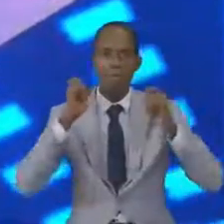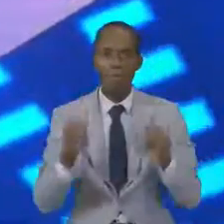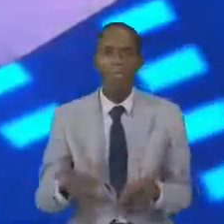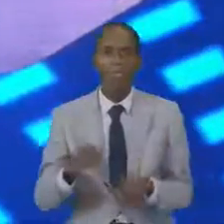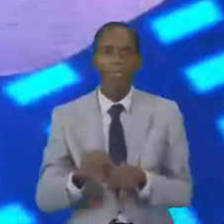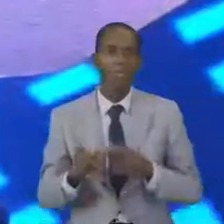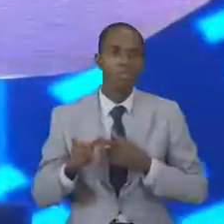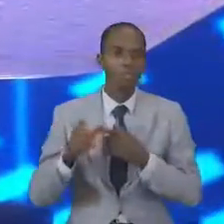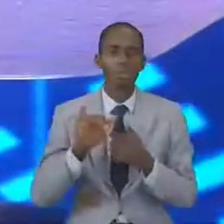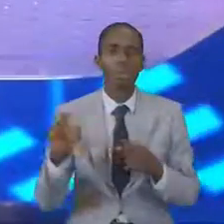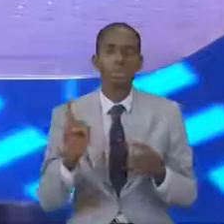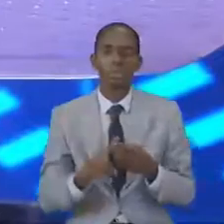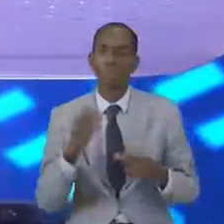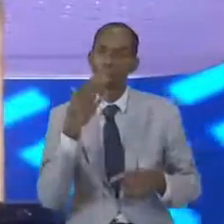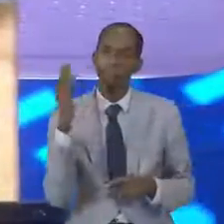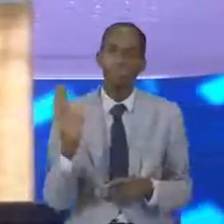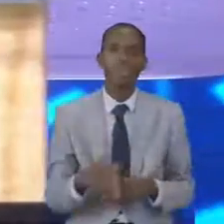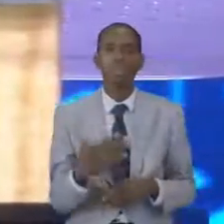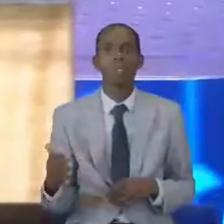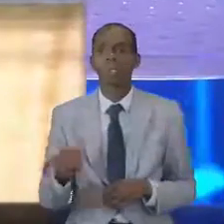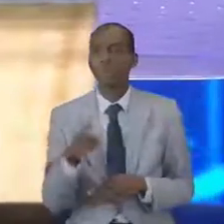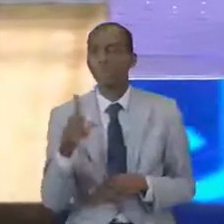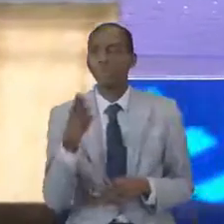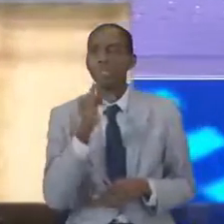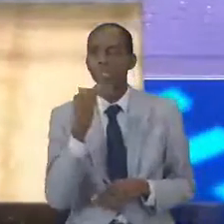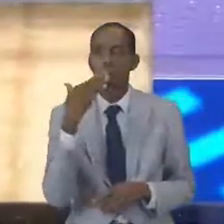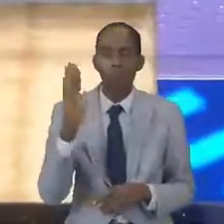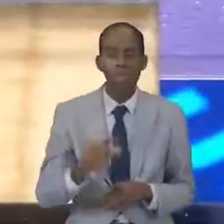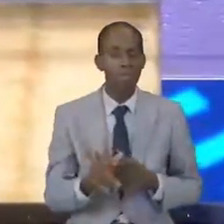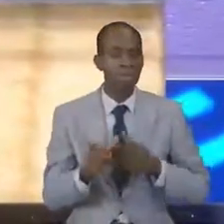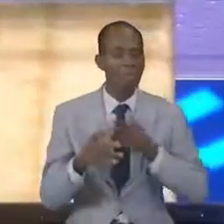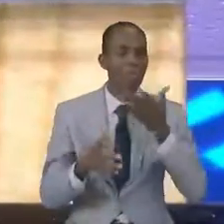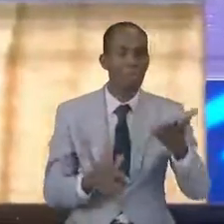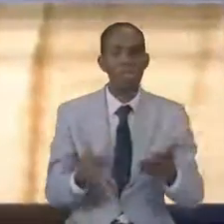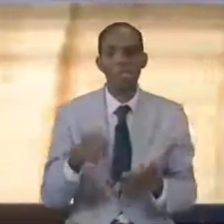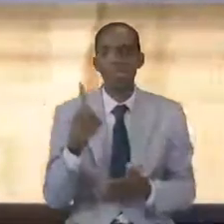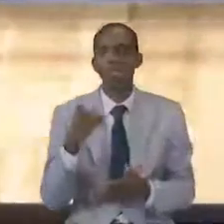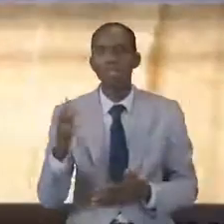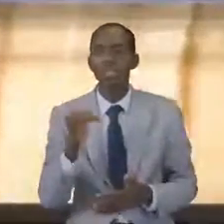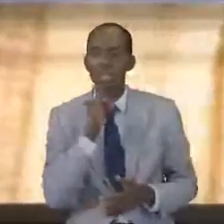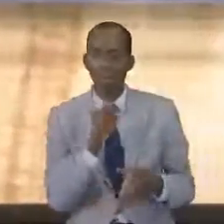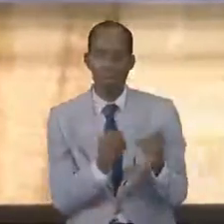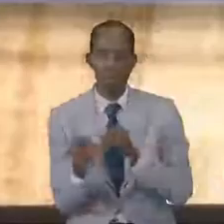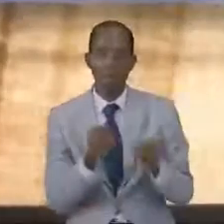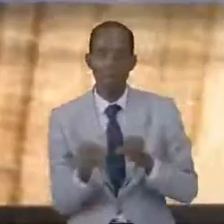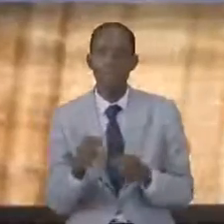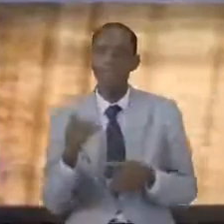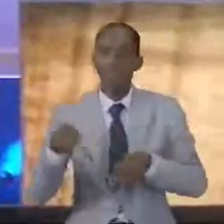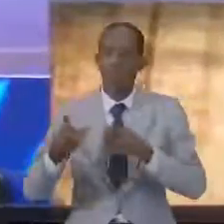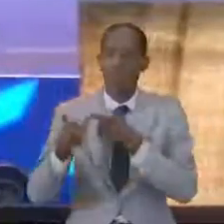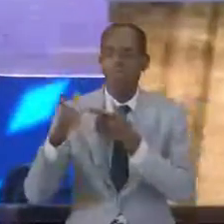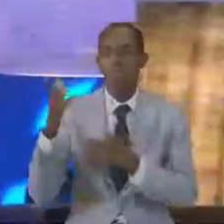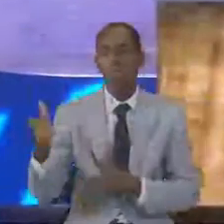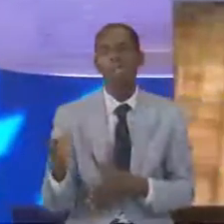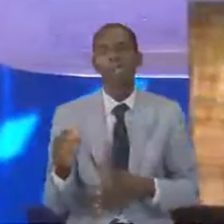se ratent de courir au mal partout il y a le mal il y a la mesquinerie et la partout il y a la querelle